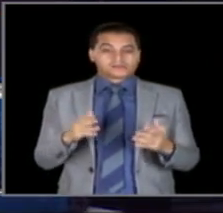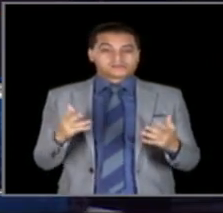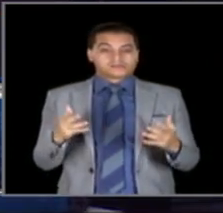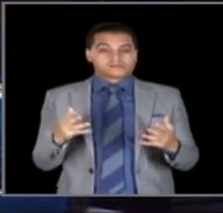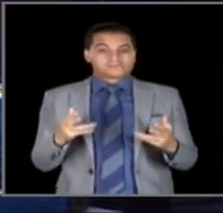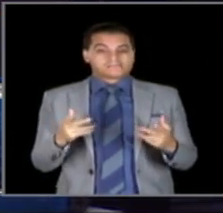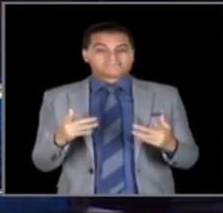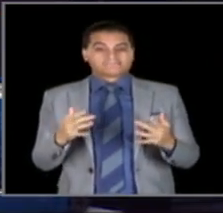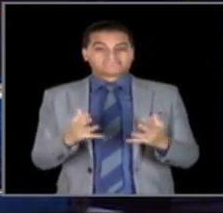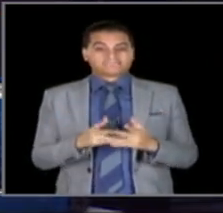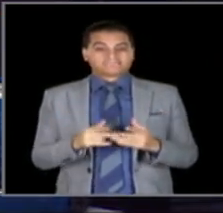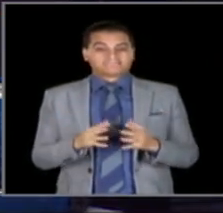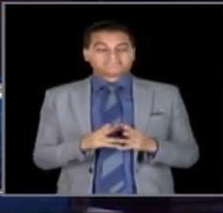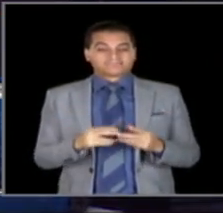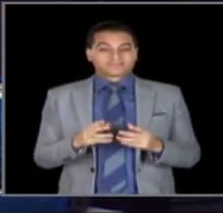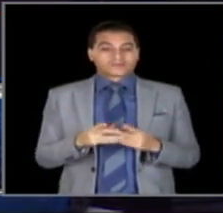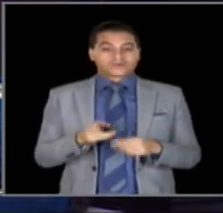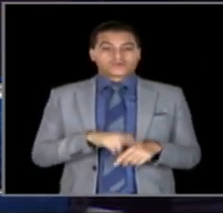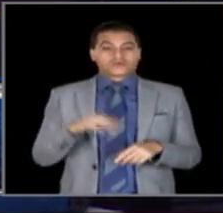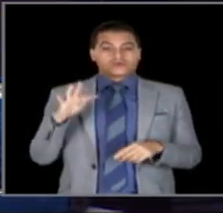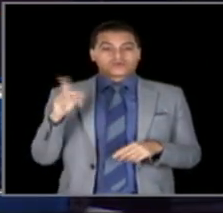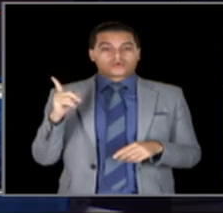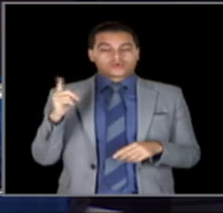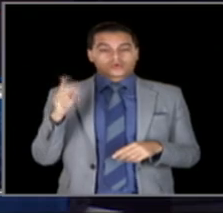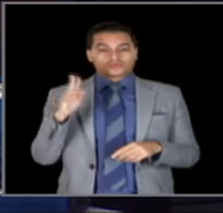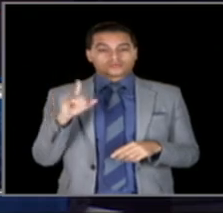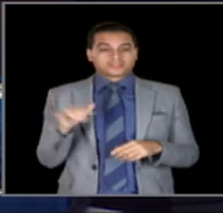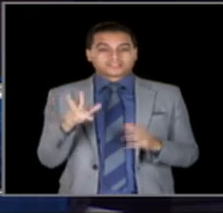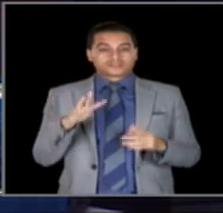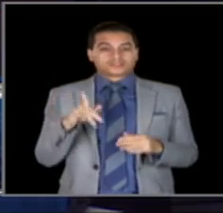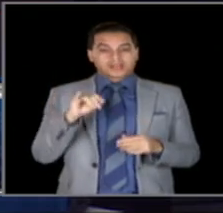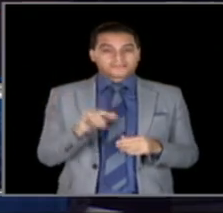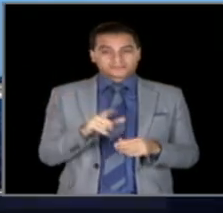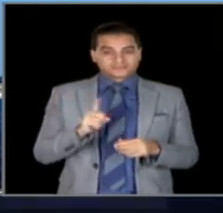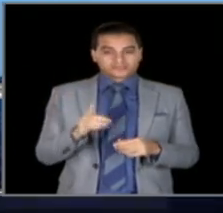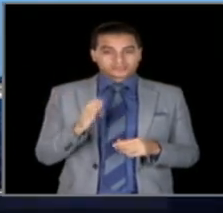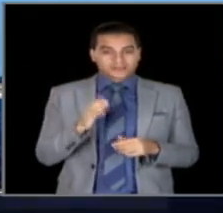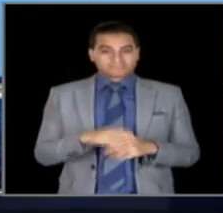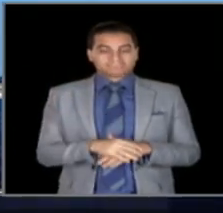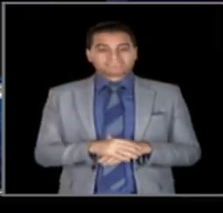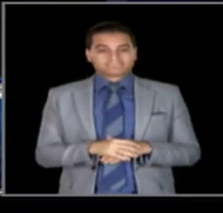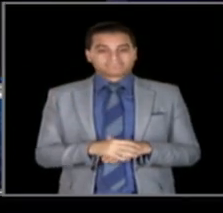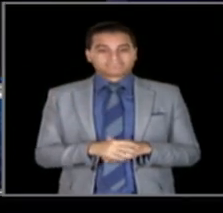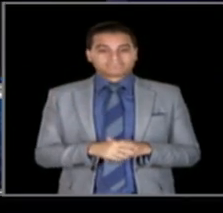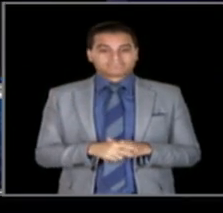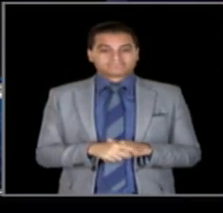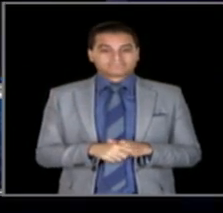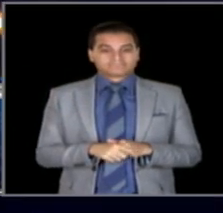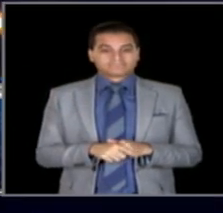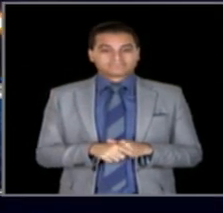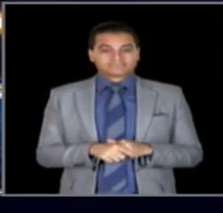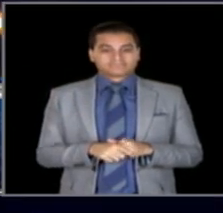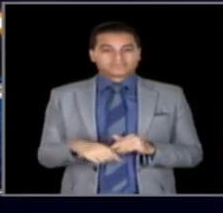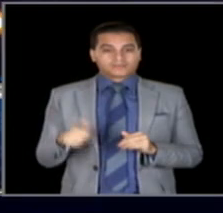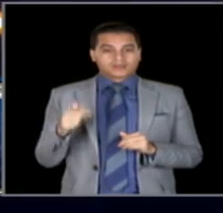خليفة ورشدي الشامي. مين بقى؟ مفيش إجابة. لا مفيش. مين؟ مش عارفين.